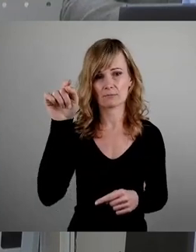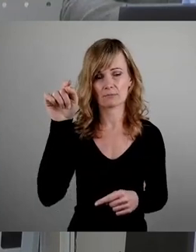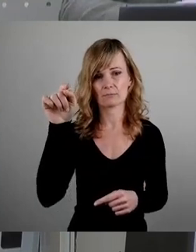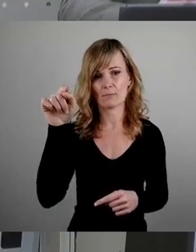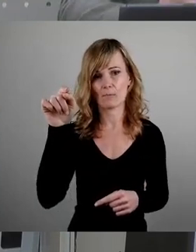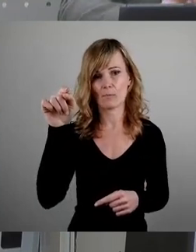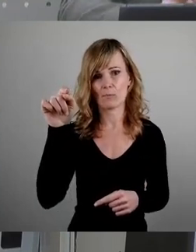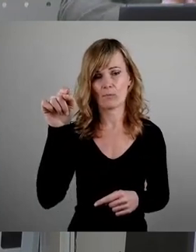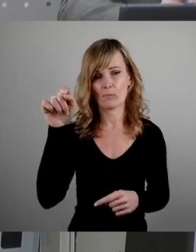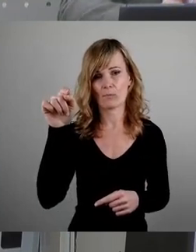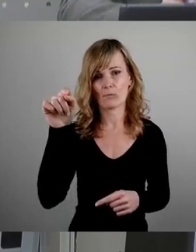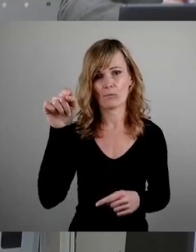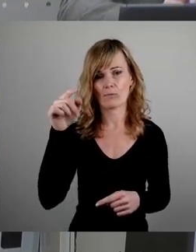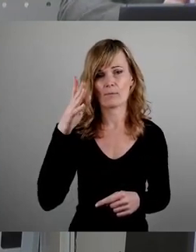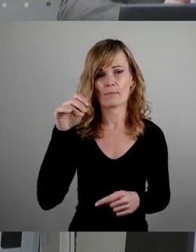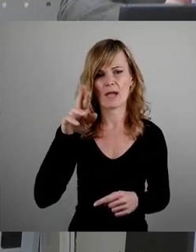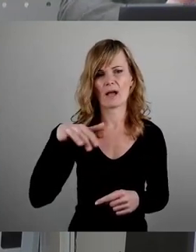auf das Beiwahrgelände zu bringen.